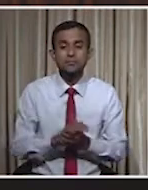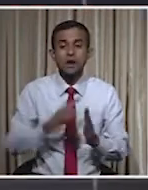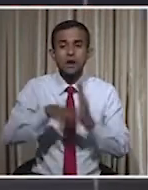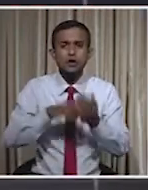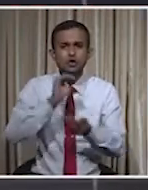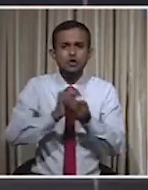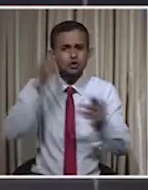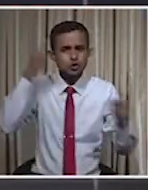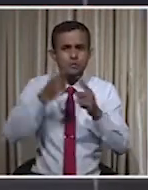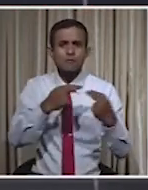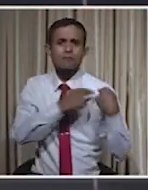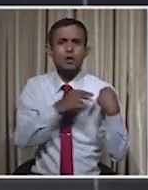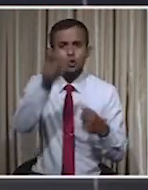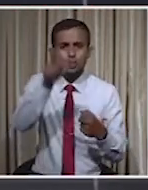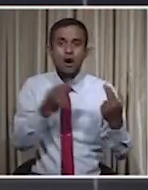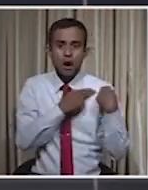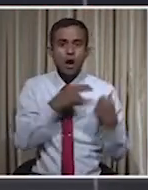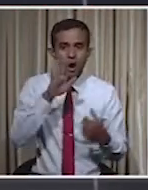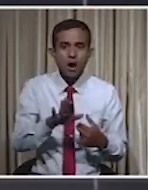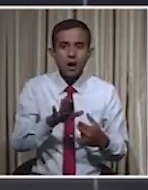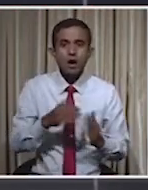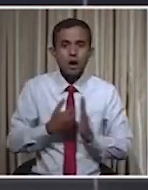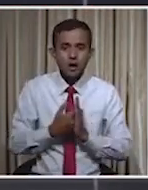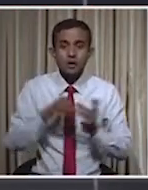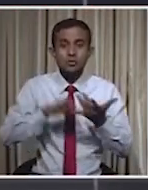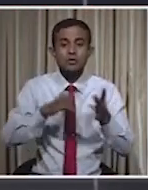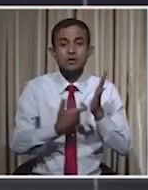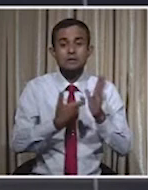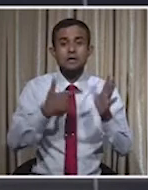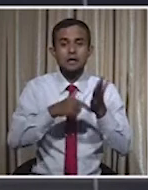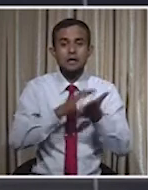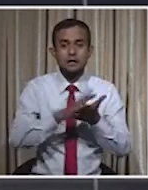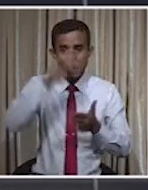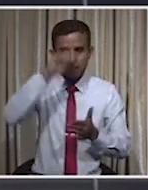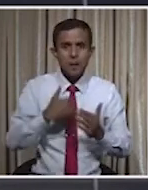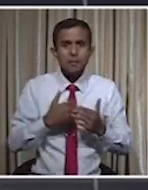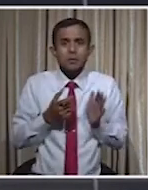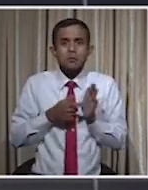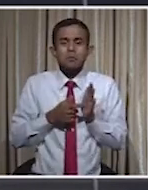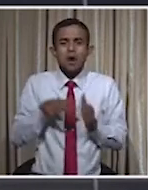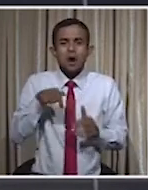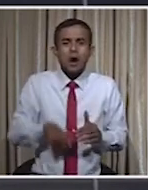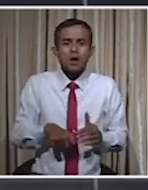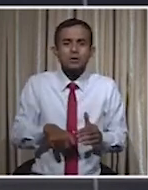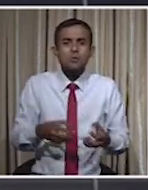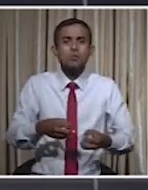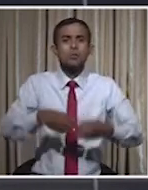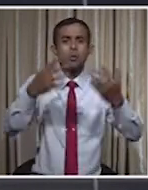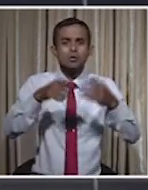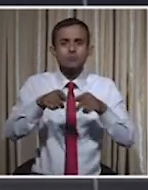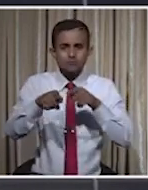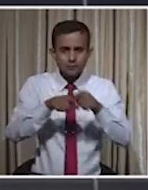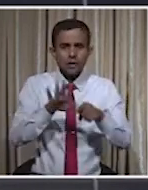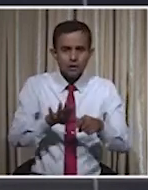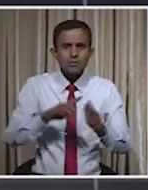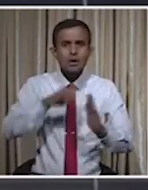ආරක්ෂාව සම්බන්ධව වග කියන්න ඔබතුමාටත් ලොකු වකීමක් තියෙනවා ගරු සරත් වීරසේකර මැතිතුමත් ඉන්නවා අපිට ලොකු බයක් තියෙනවා අද මොකක් හරි බෝම්බයක් ගහනවා කියලා එකක් තියෙනවාද